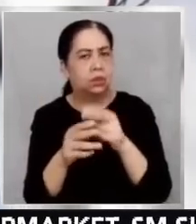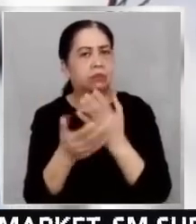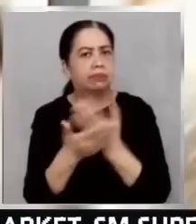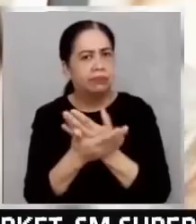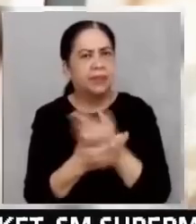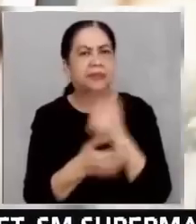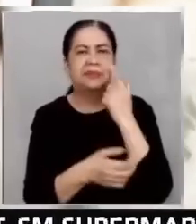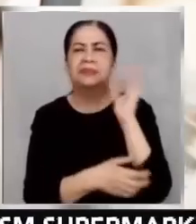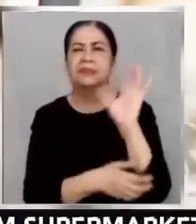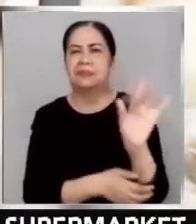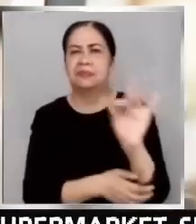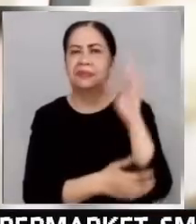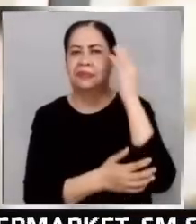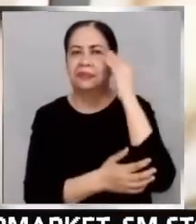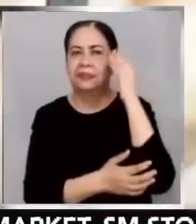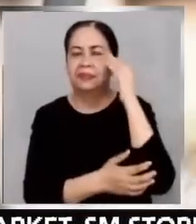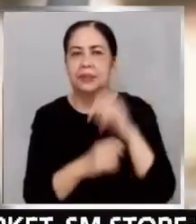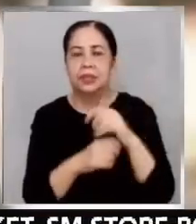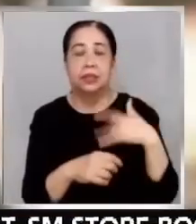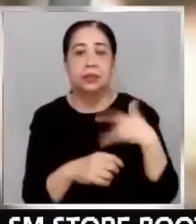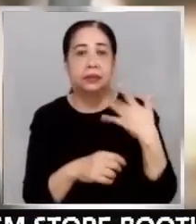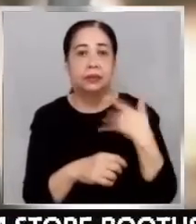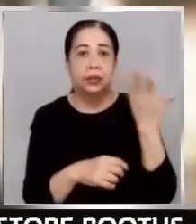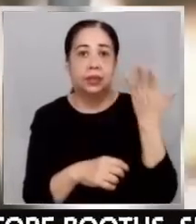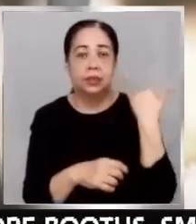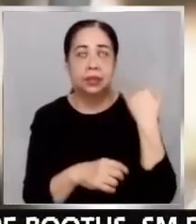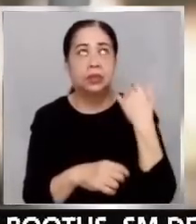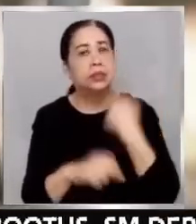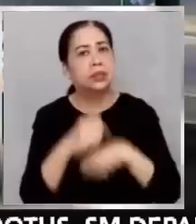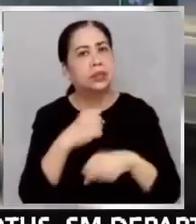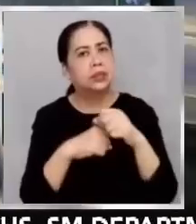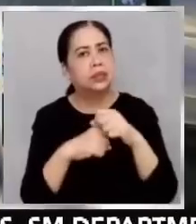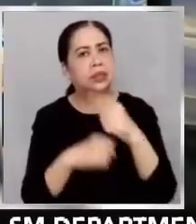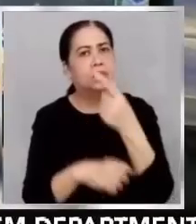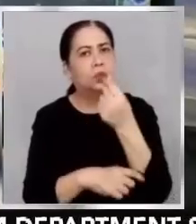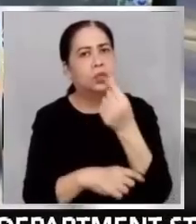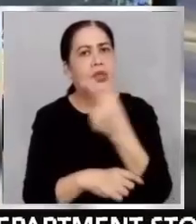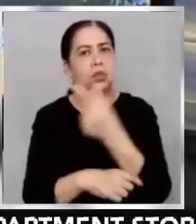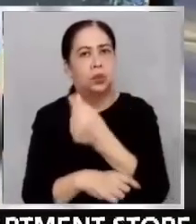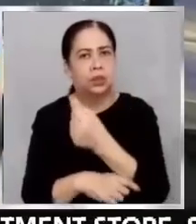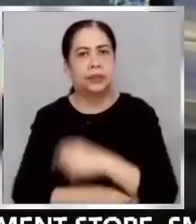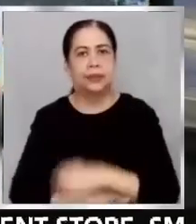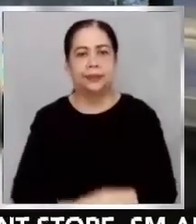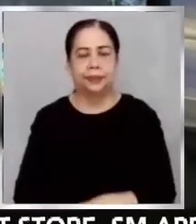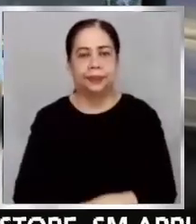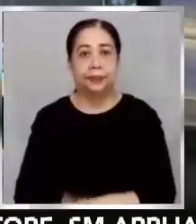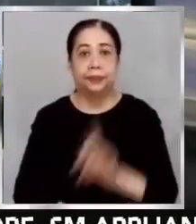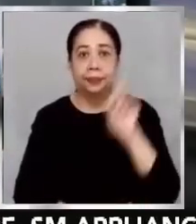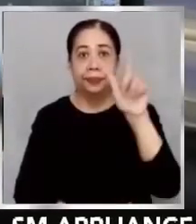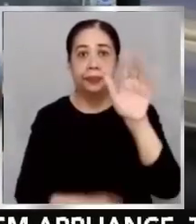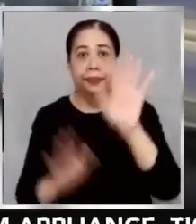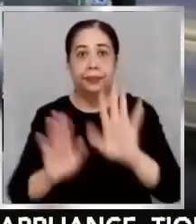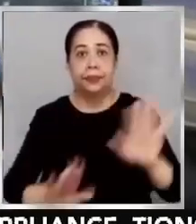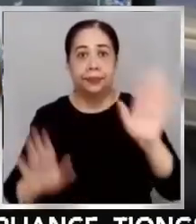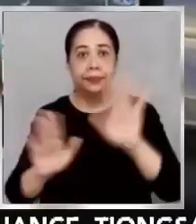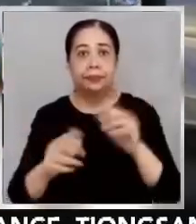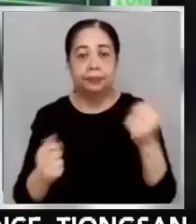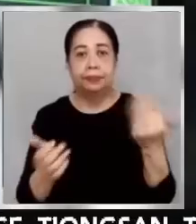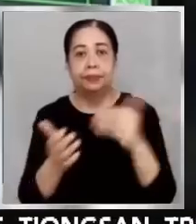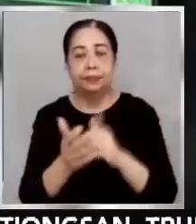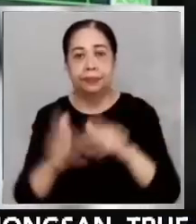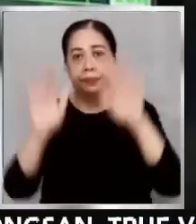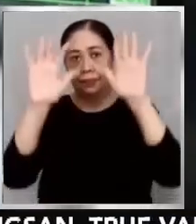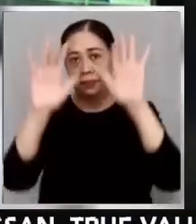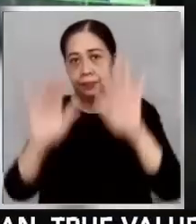bago at naramdaman din noong taong 2020. Sa darating na linggo, posible na muli tayong ulanin lalo